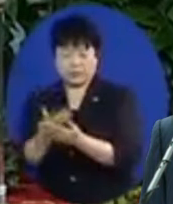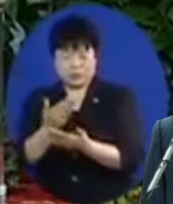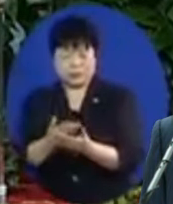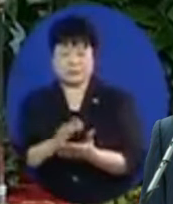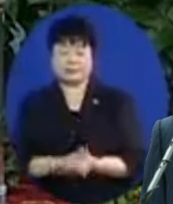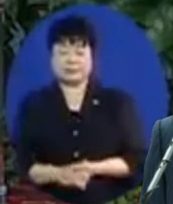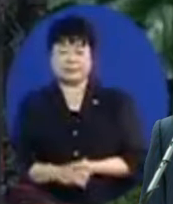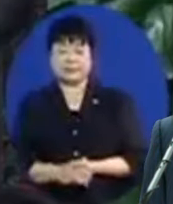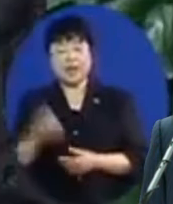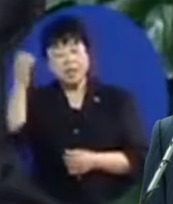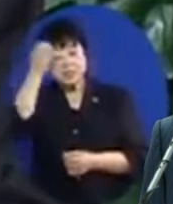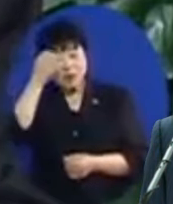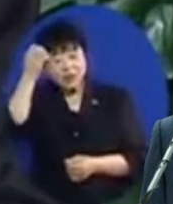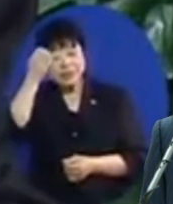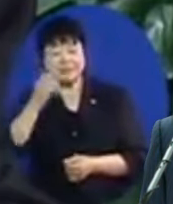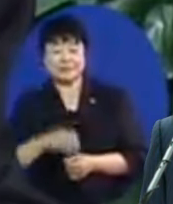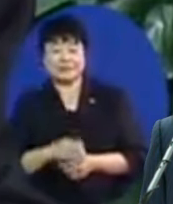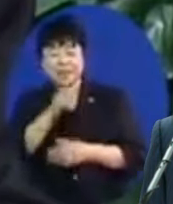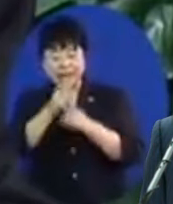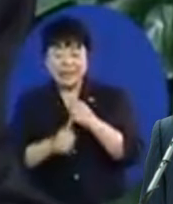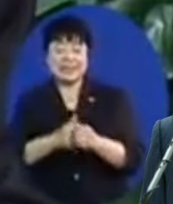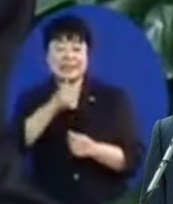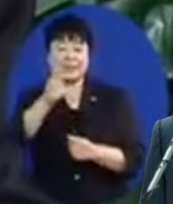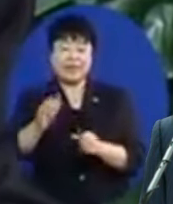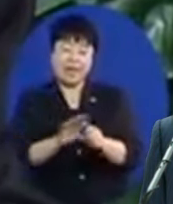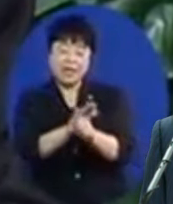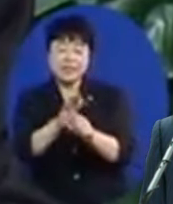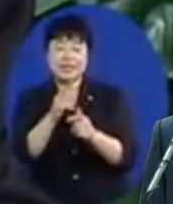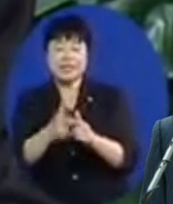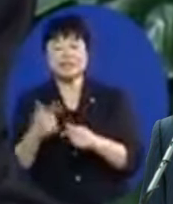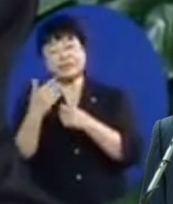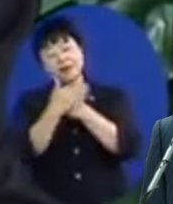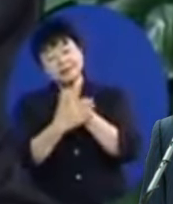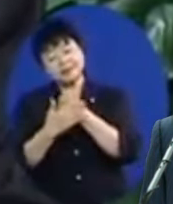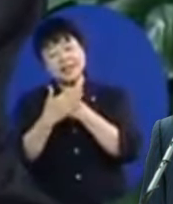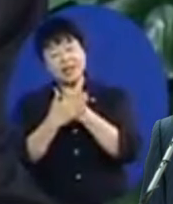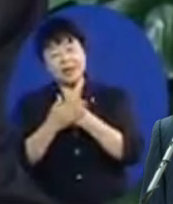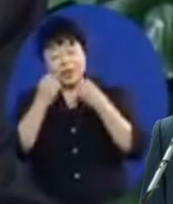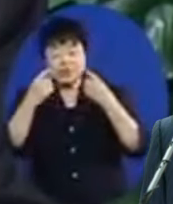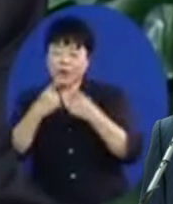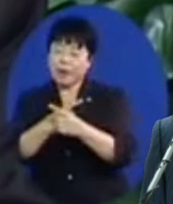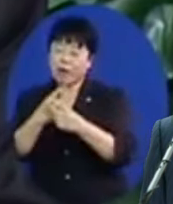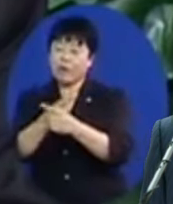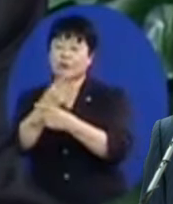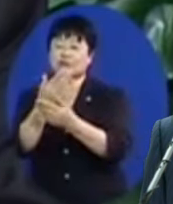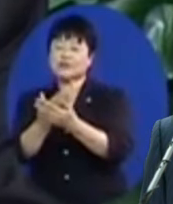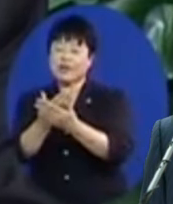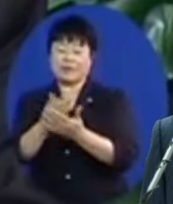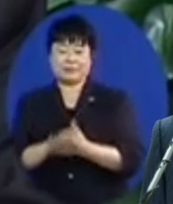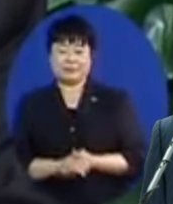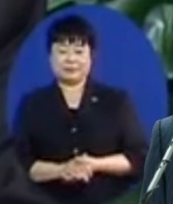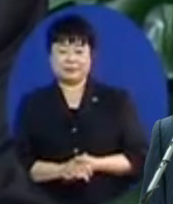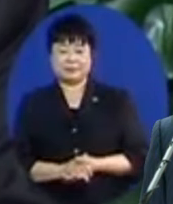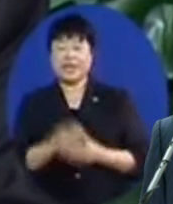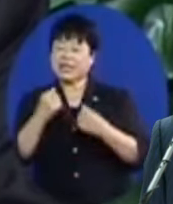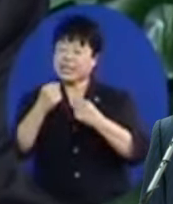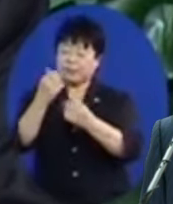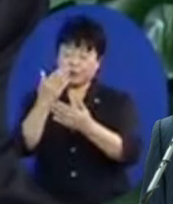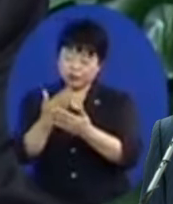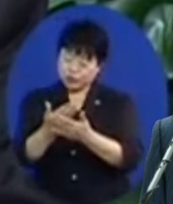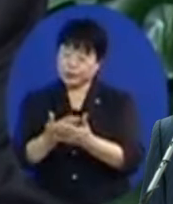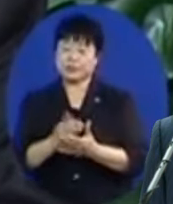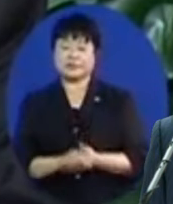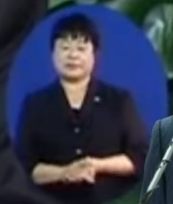주시옵소서. 성령님 하나님의 사랑과 예수님의 은혜로 나를 새롭게 만들어 주시옵소서. 나에게 힘을